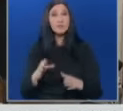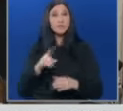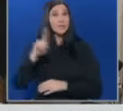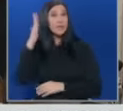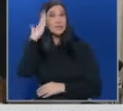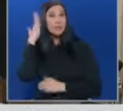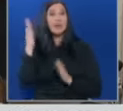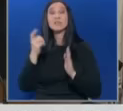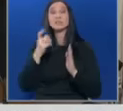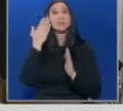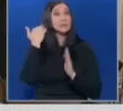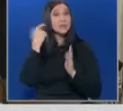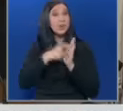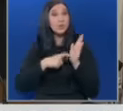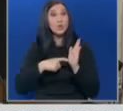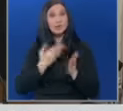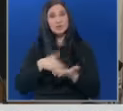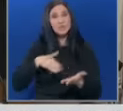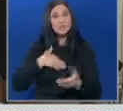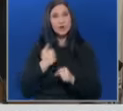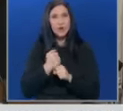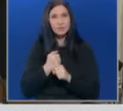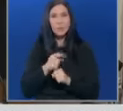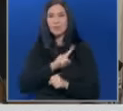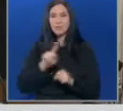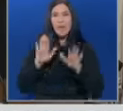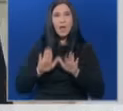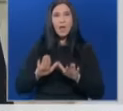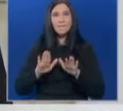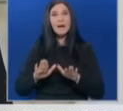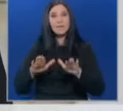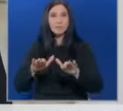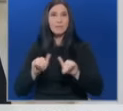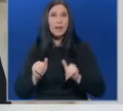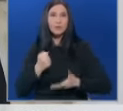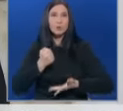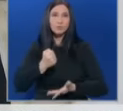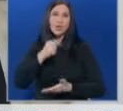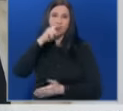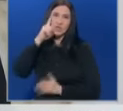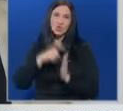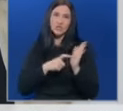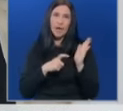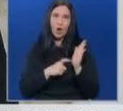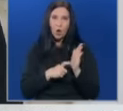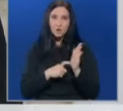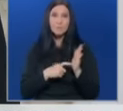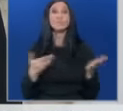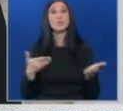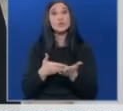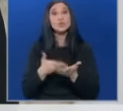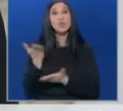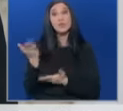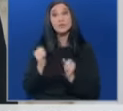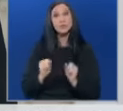и законодателната част от своята работа. Да не бавят приемането на бюджета и на важните закони, защото те